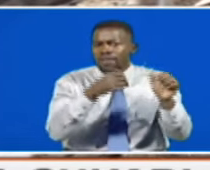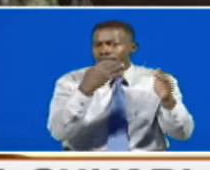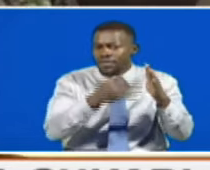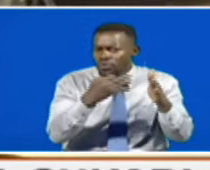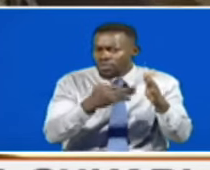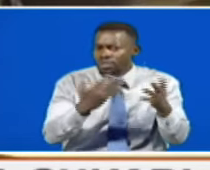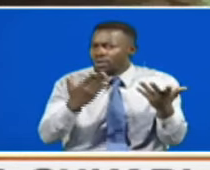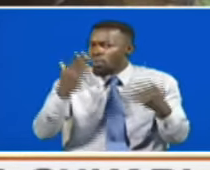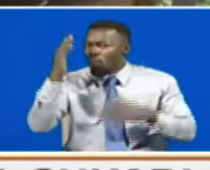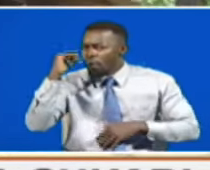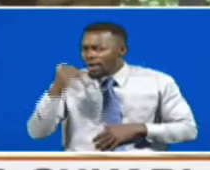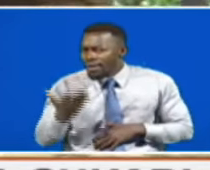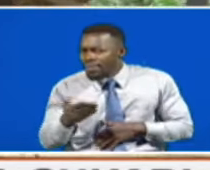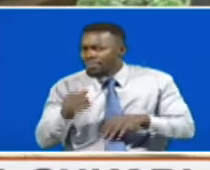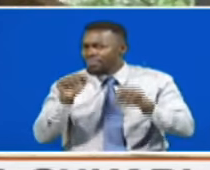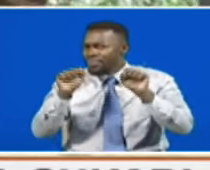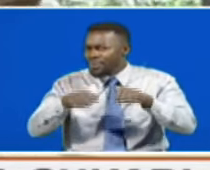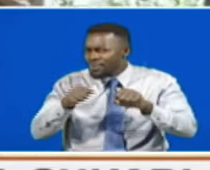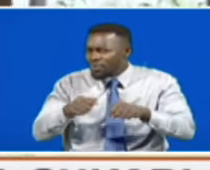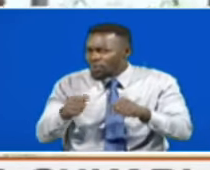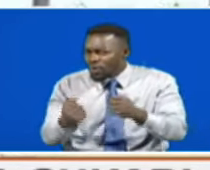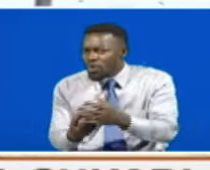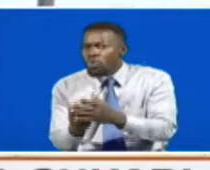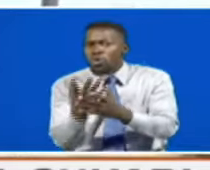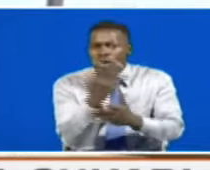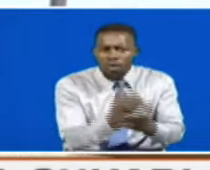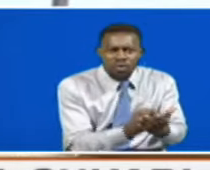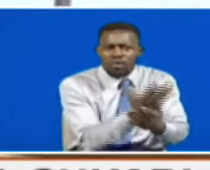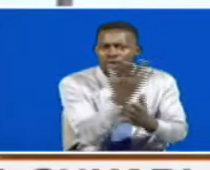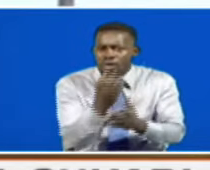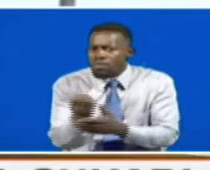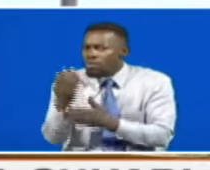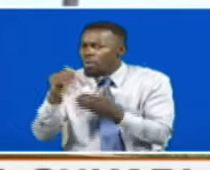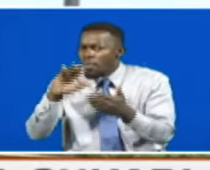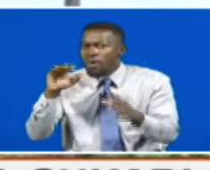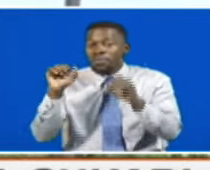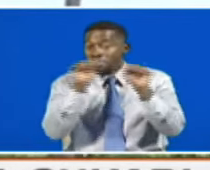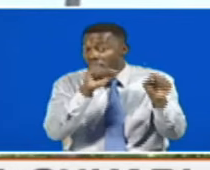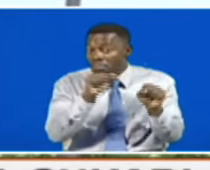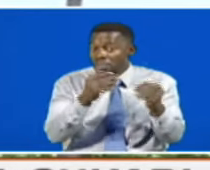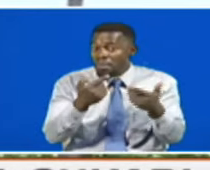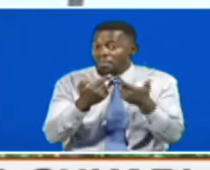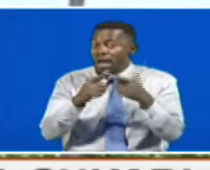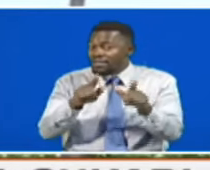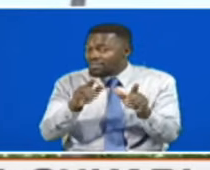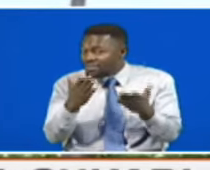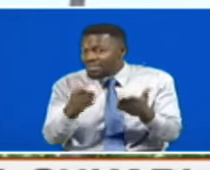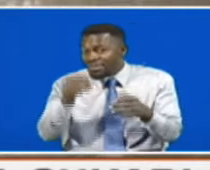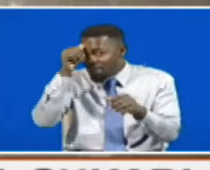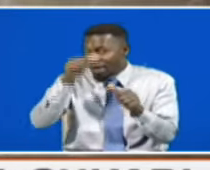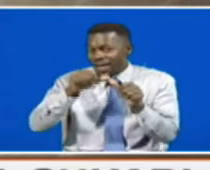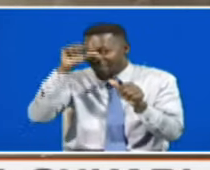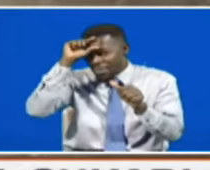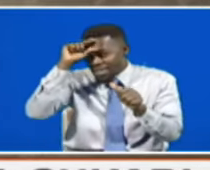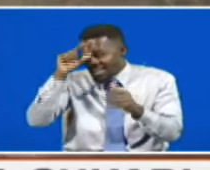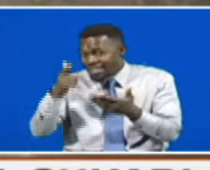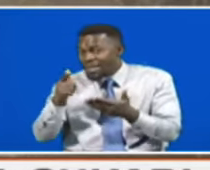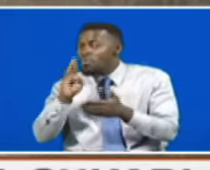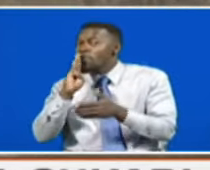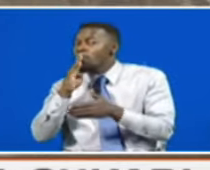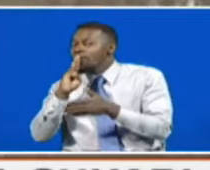kutoa nafasi kukomaa kwa miwa. Muda wote huu sukari ilikuwa inaagizwa humu nchini kutoka mataifa mengine.